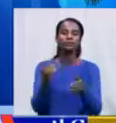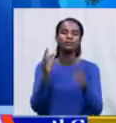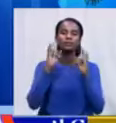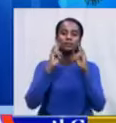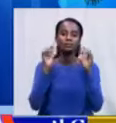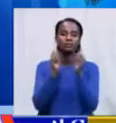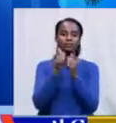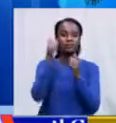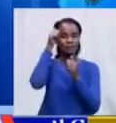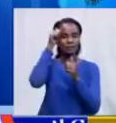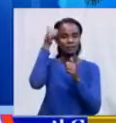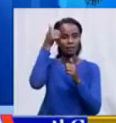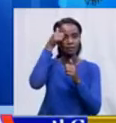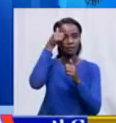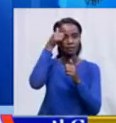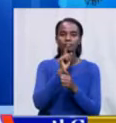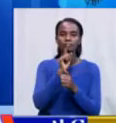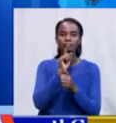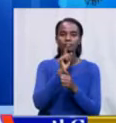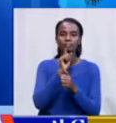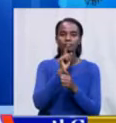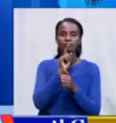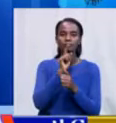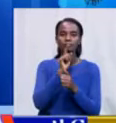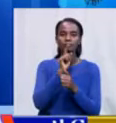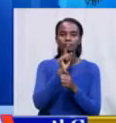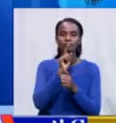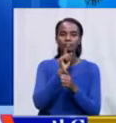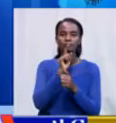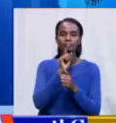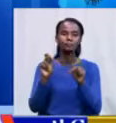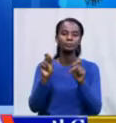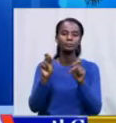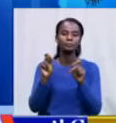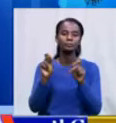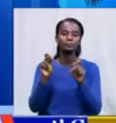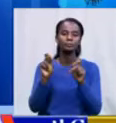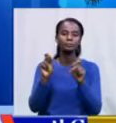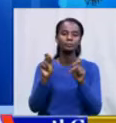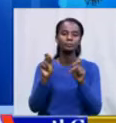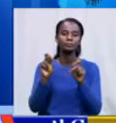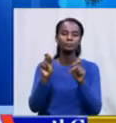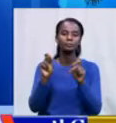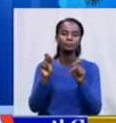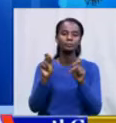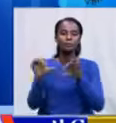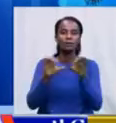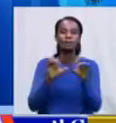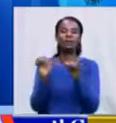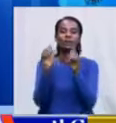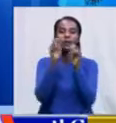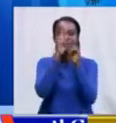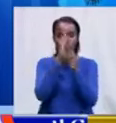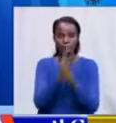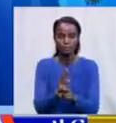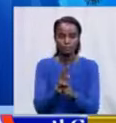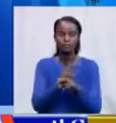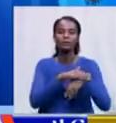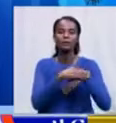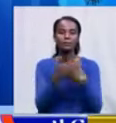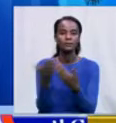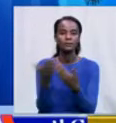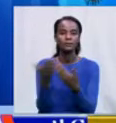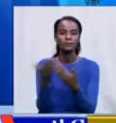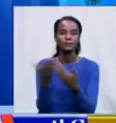ጋር አደጋየለን። በመልክት ቋንቋ ደግሞ ማዓዛን ኩሲ አብራን ቆይታ ታደርጋለች። አብራችሁን ልትቆዩ በአክብሮት